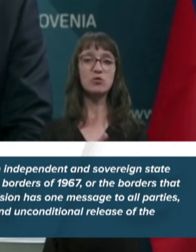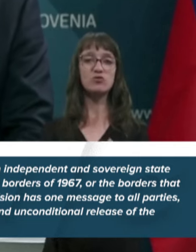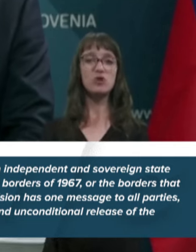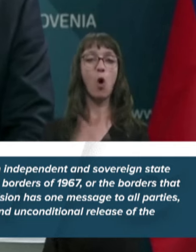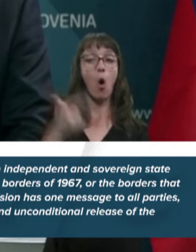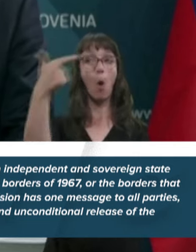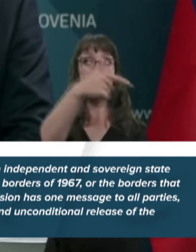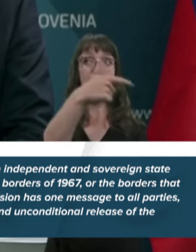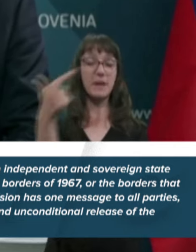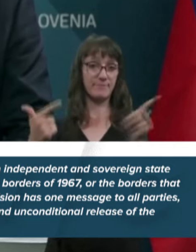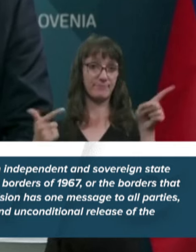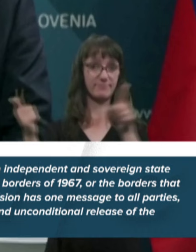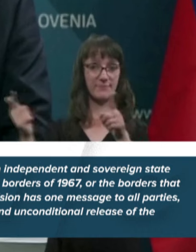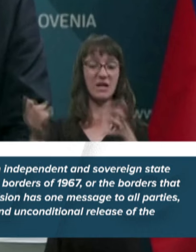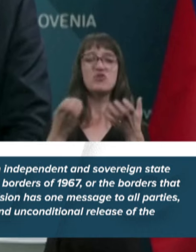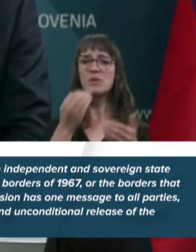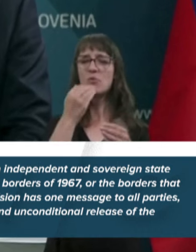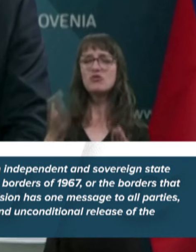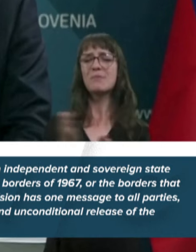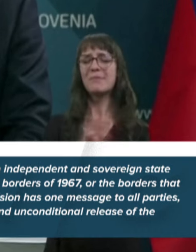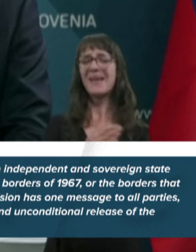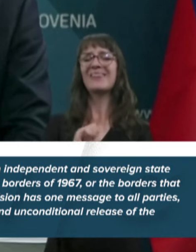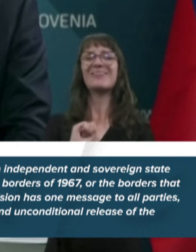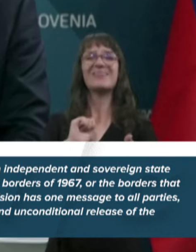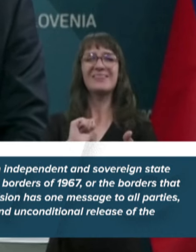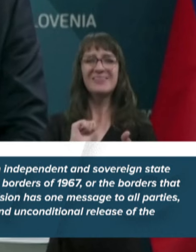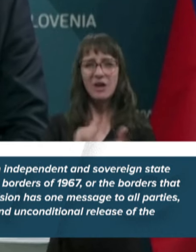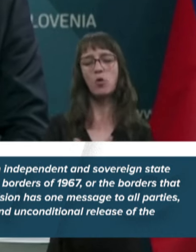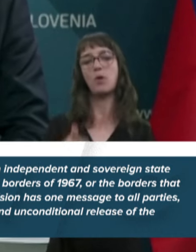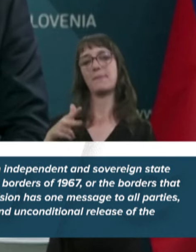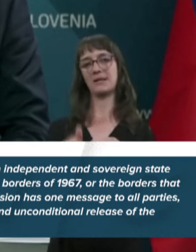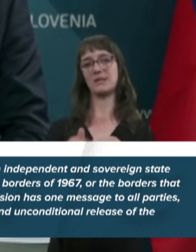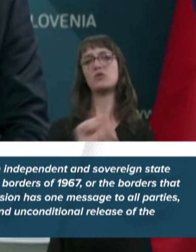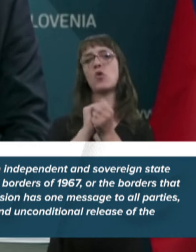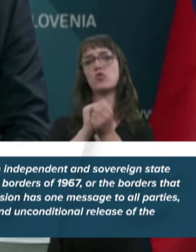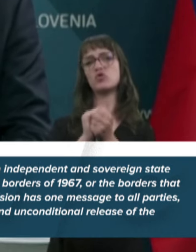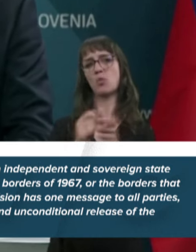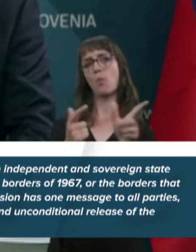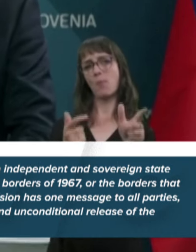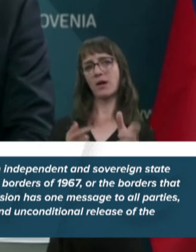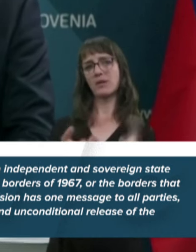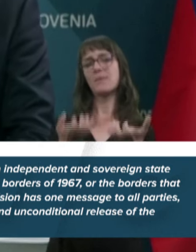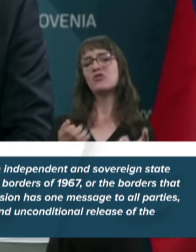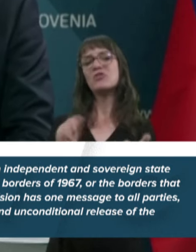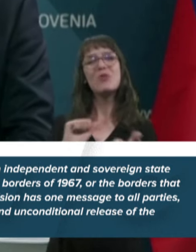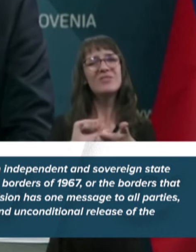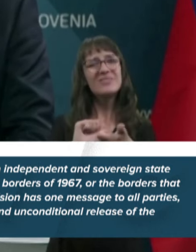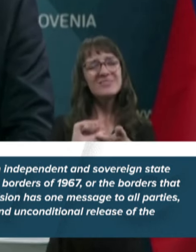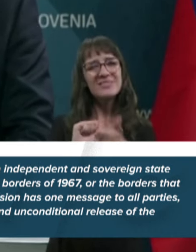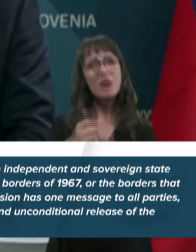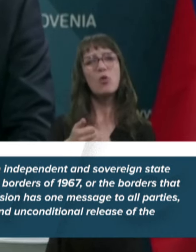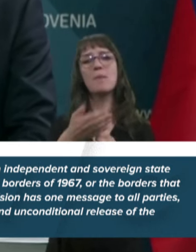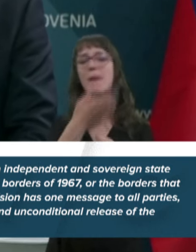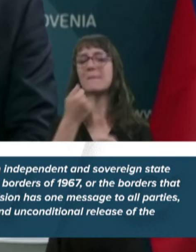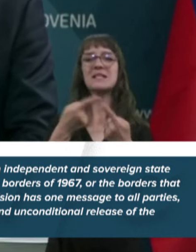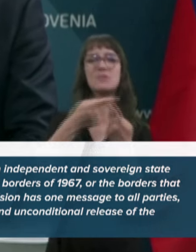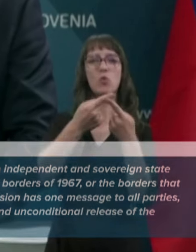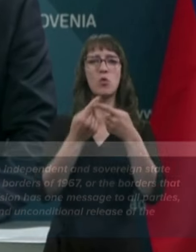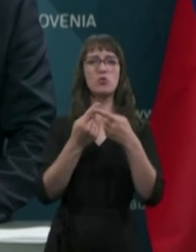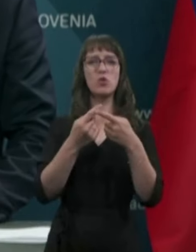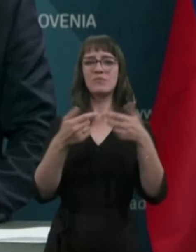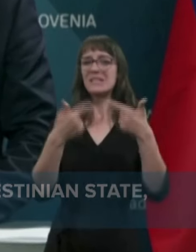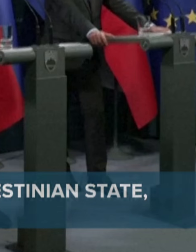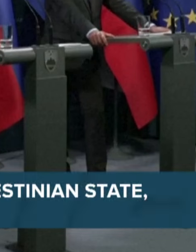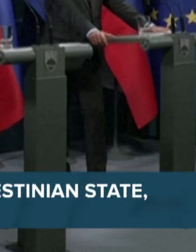stranem, da želimo čim prejšnje in takojšnje prekinitev spopadov in da želimo čim prejšnje, takojšnjo in brezpogojno